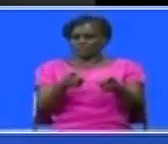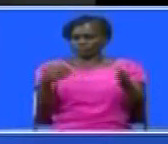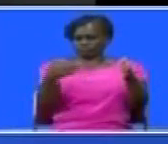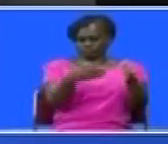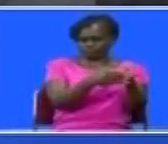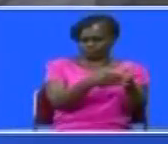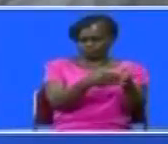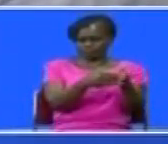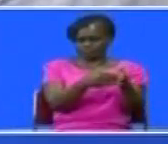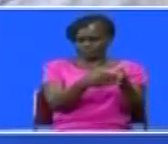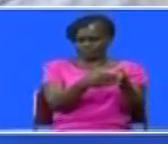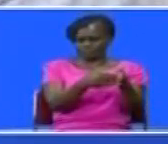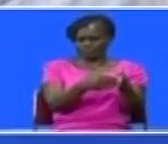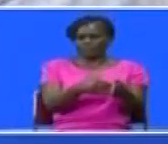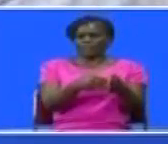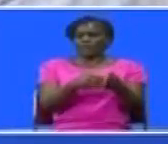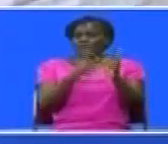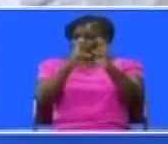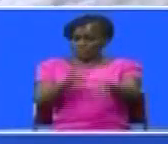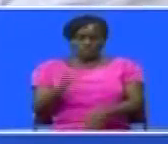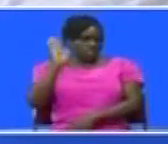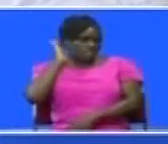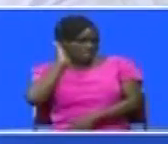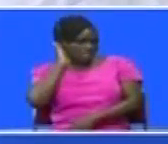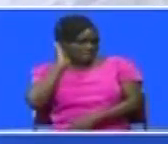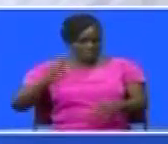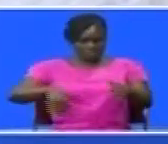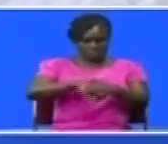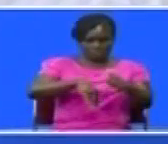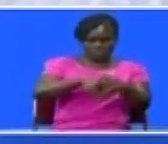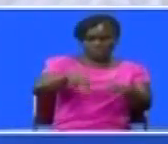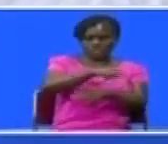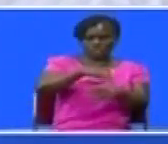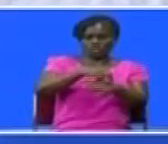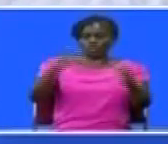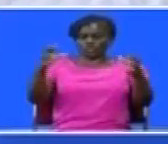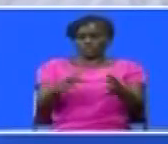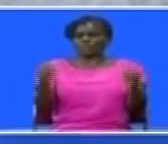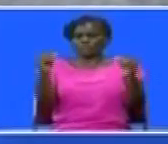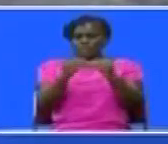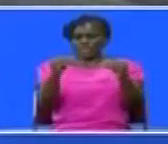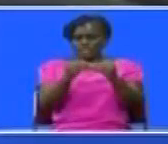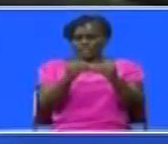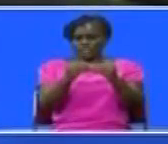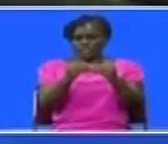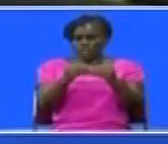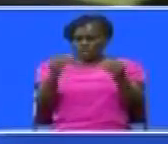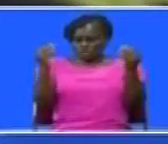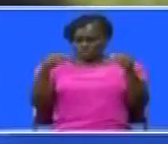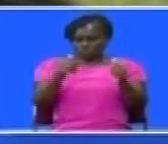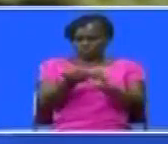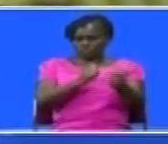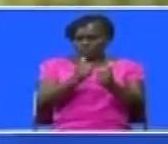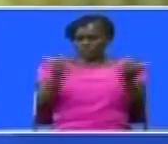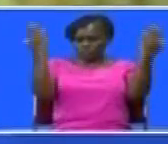nusura kutibuka. Taarifa zinaarifu kuwa Stars ambao wanatarajiwa kuchuana na wenyeji wao usiku wa leo mwendo